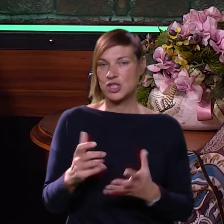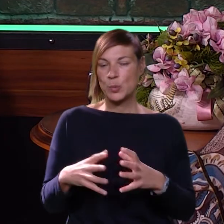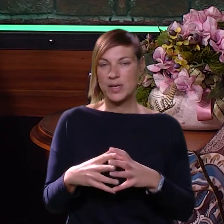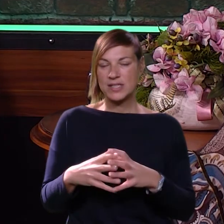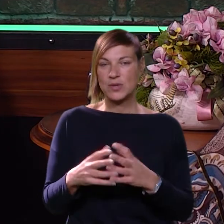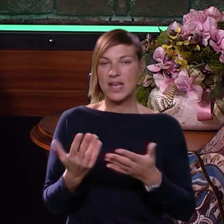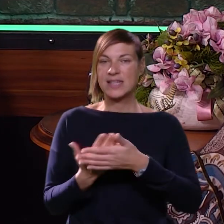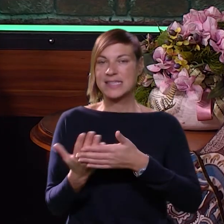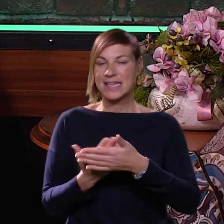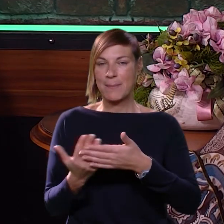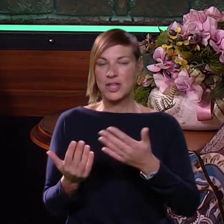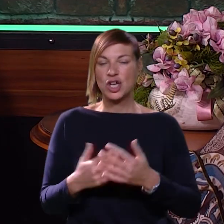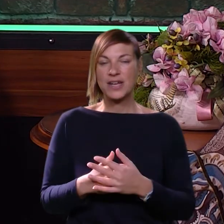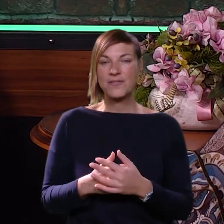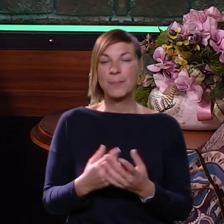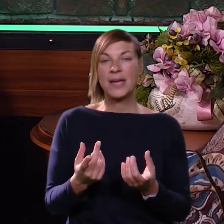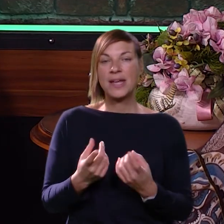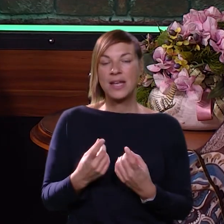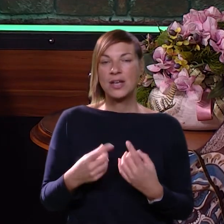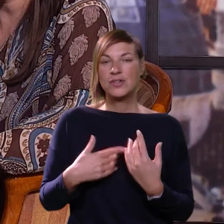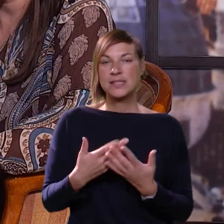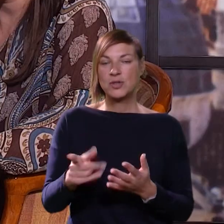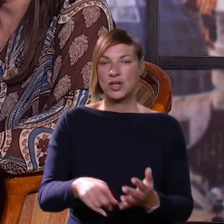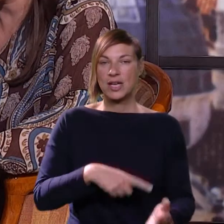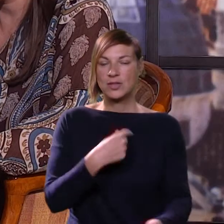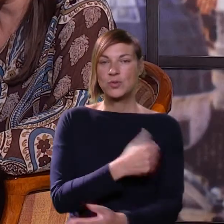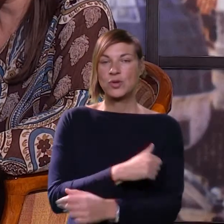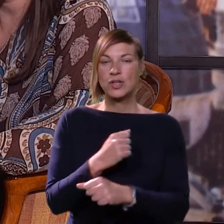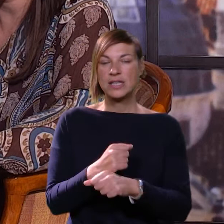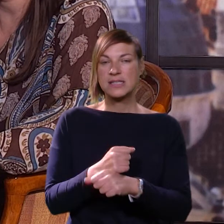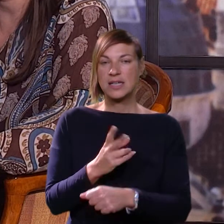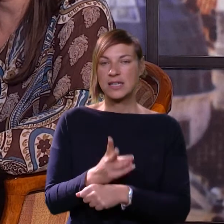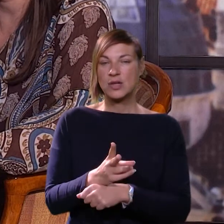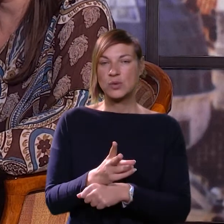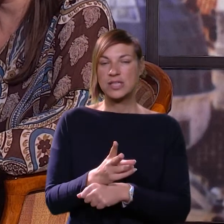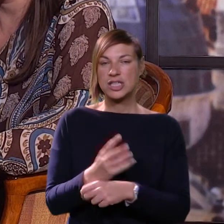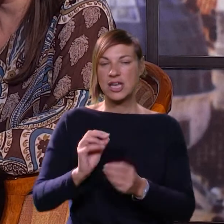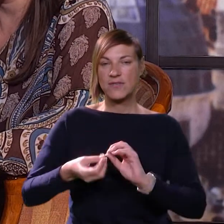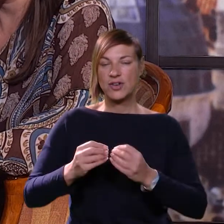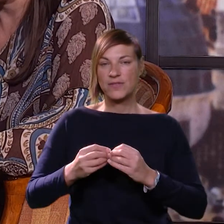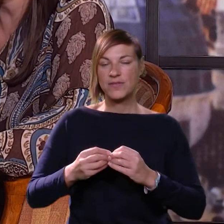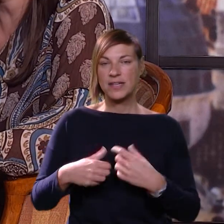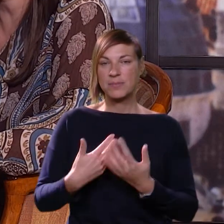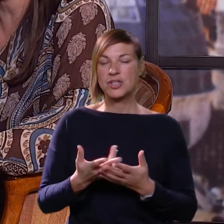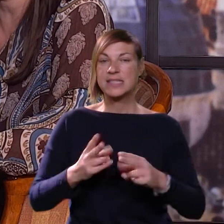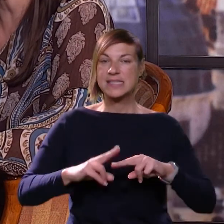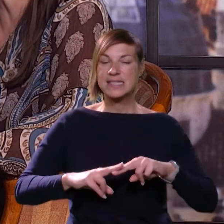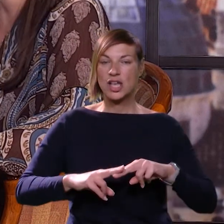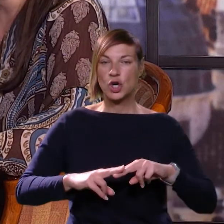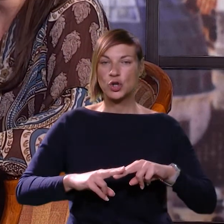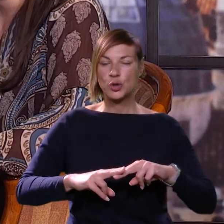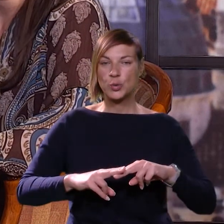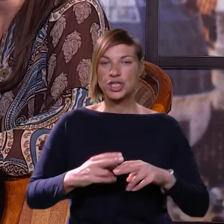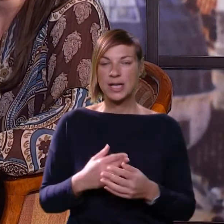super nekakva suradnja sa kinematografima. A osim toga, dugo godina si radila u jednoj državnoj firmi i onda si se